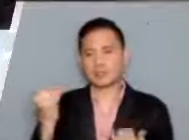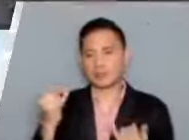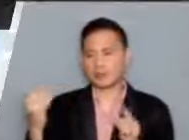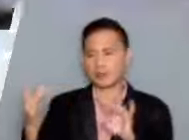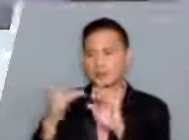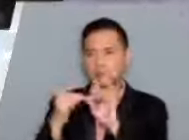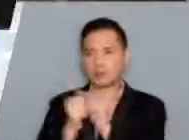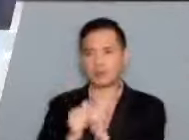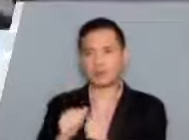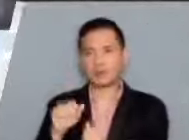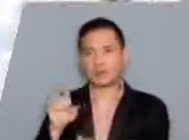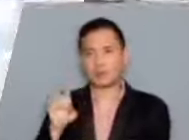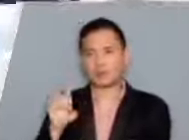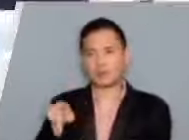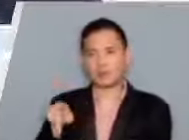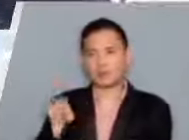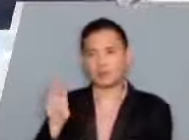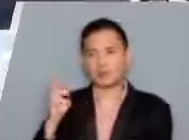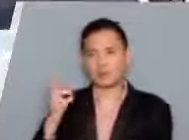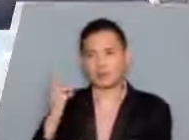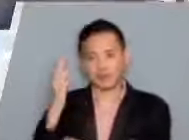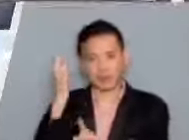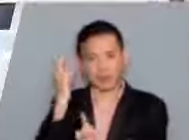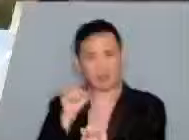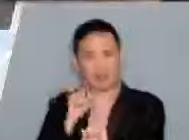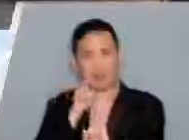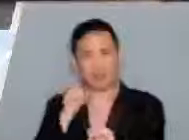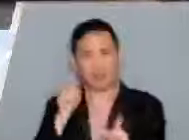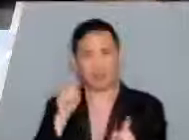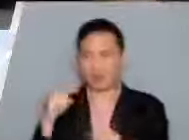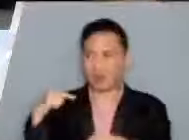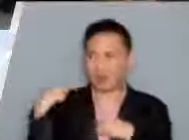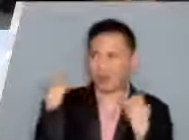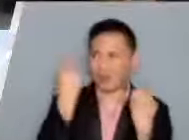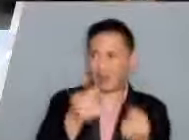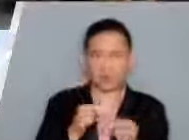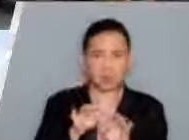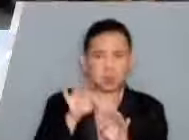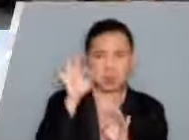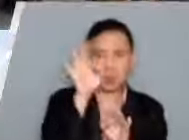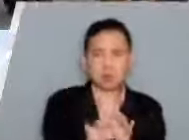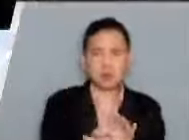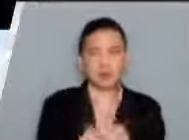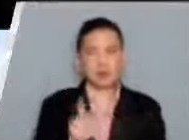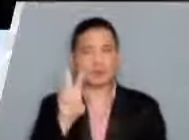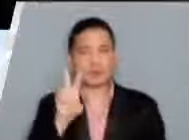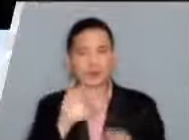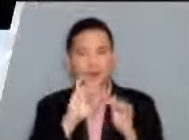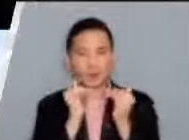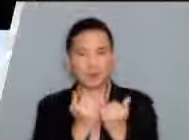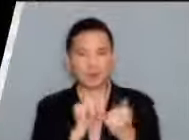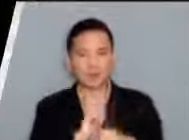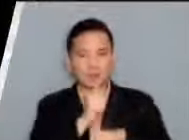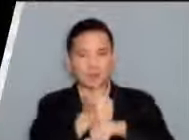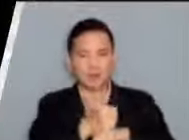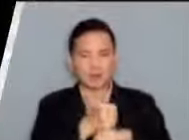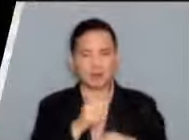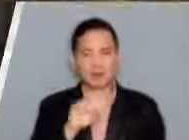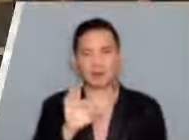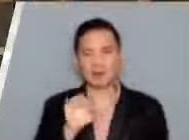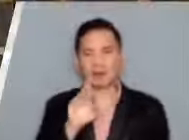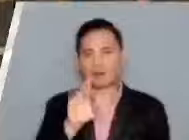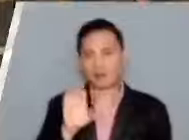na hindi madaanan. Dalawang kontraktor kasi na naglagay ng mga fiber optic cables ang hindi natapos,